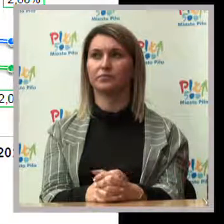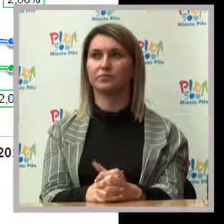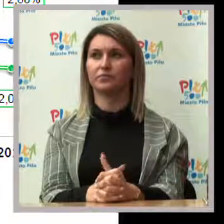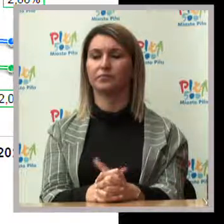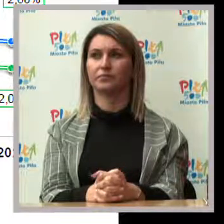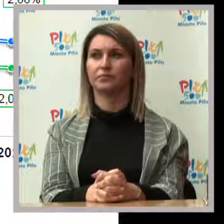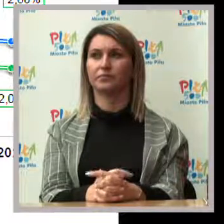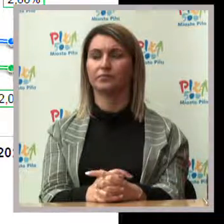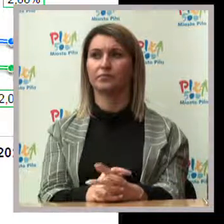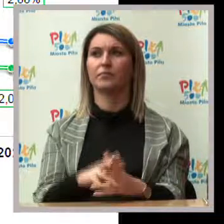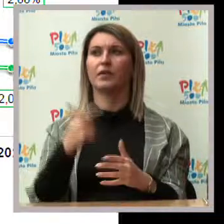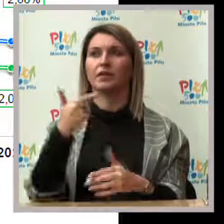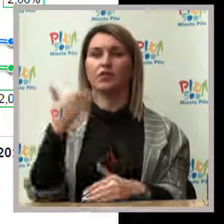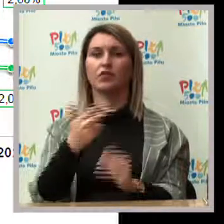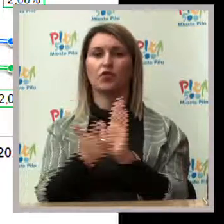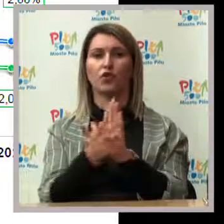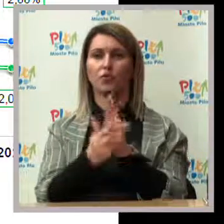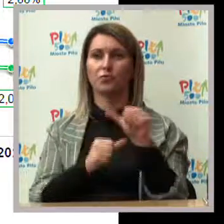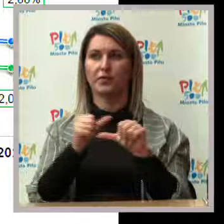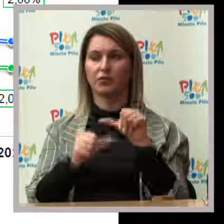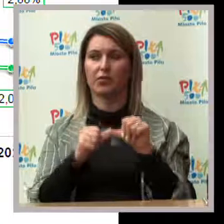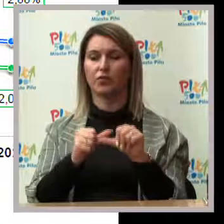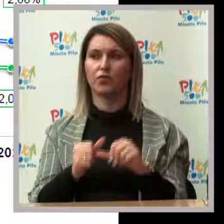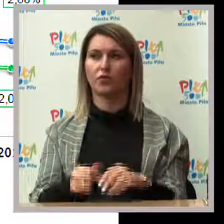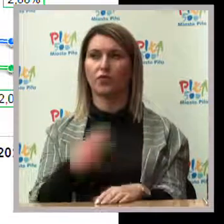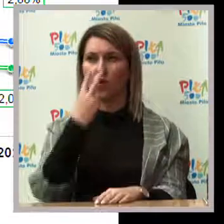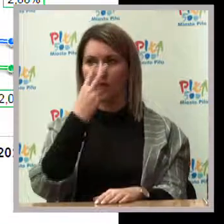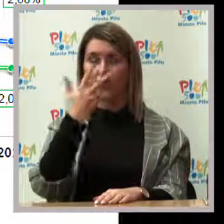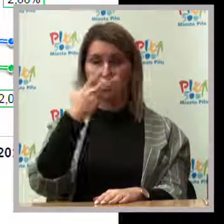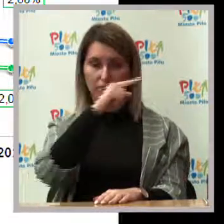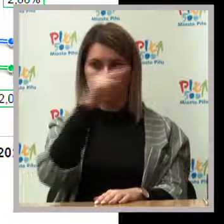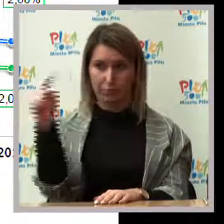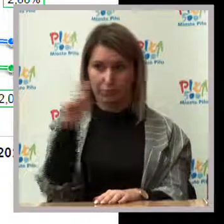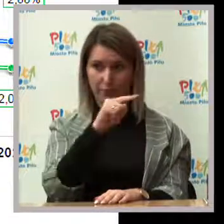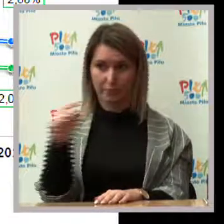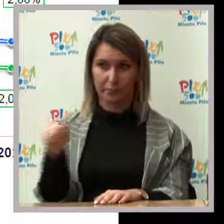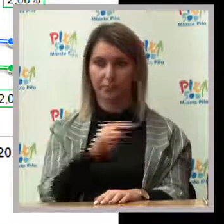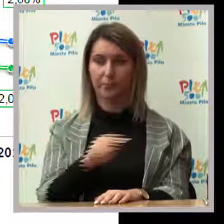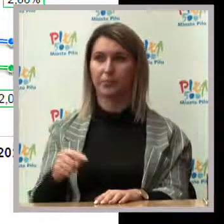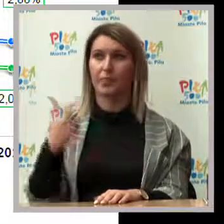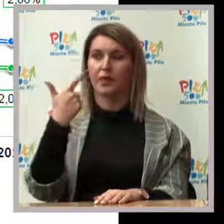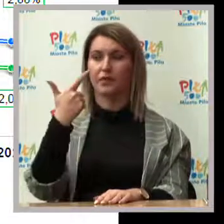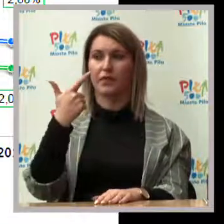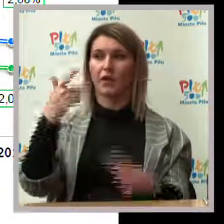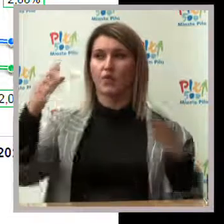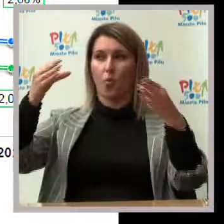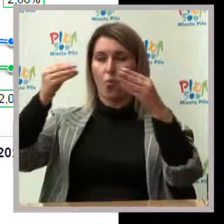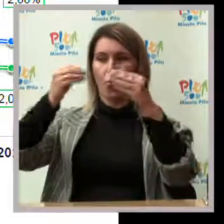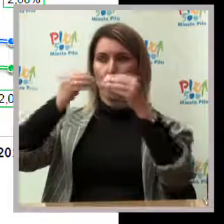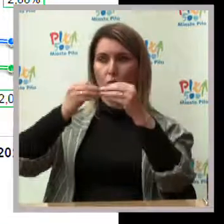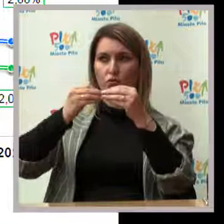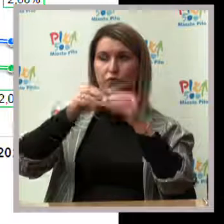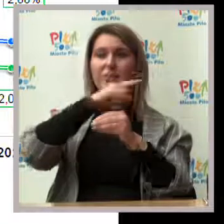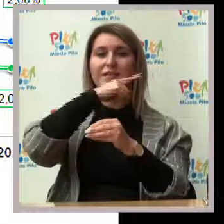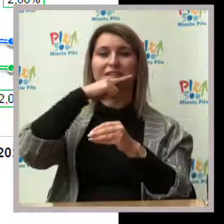naszym przypadku dla roku 2018 tutaj macie Państwo trzy linie. Dwie nachodzą się. Ta